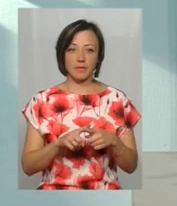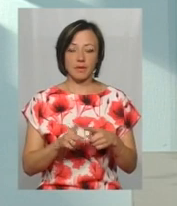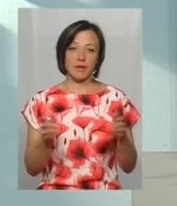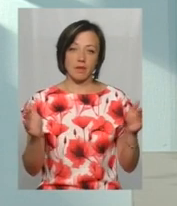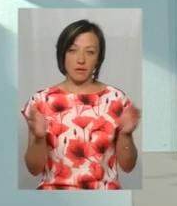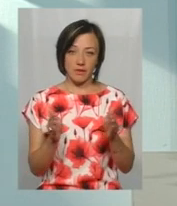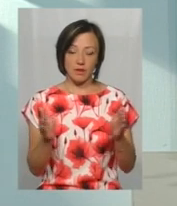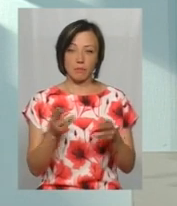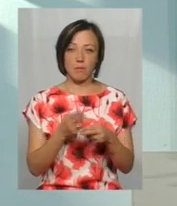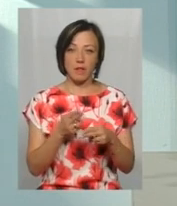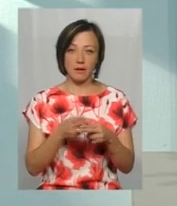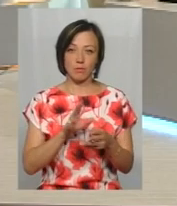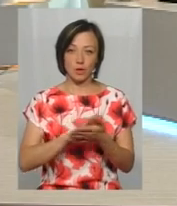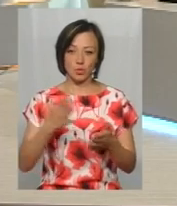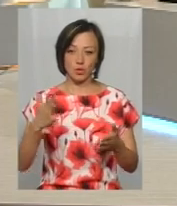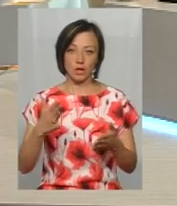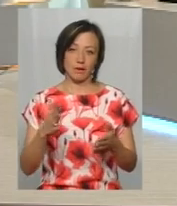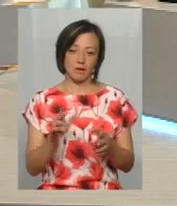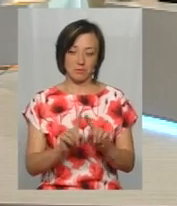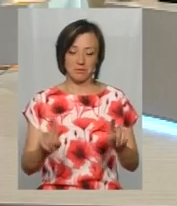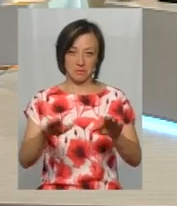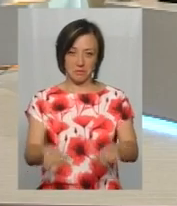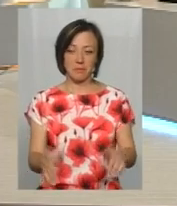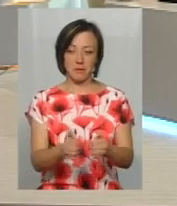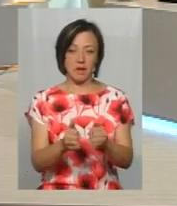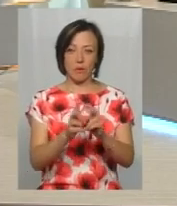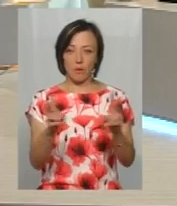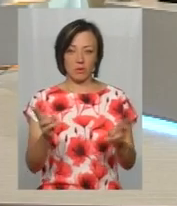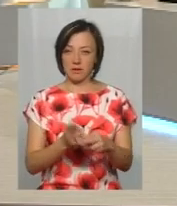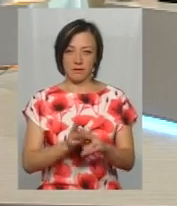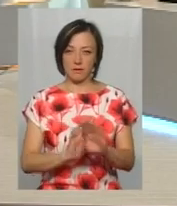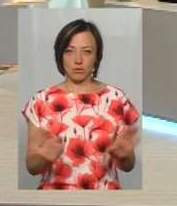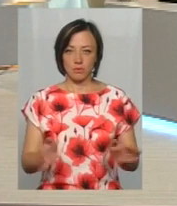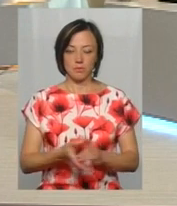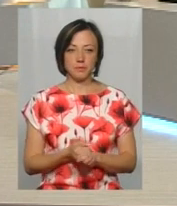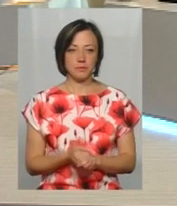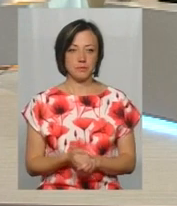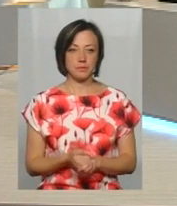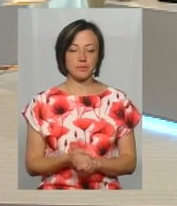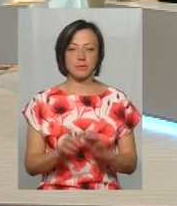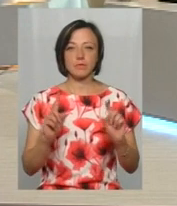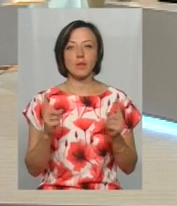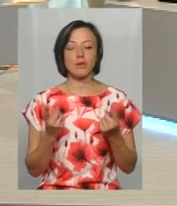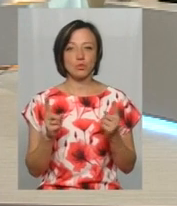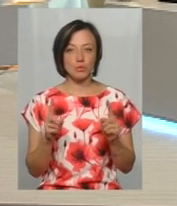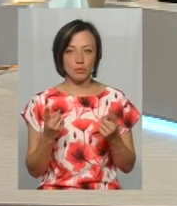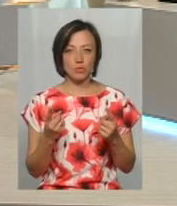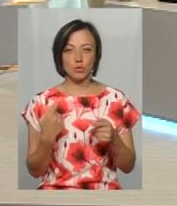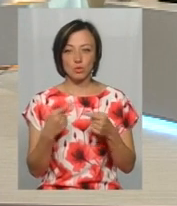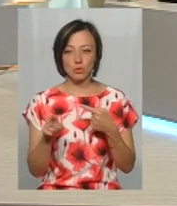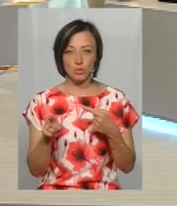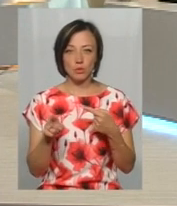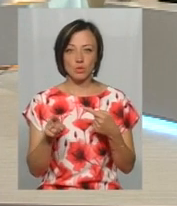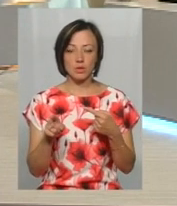така металева блискуча штучка стоїть біля них і нікому не заважає. Чому